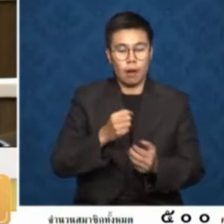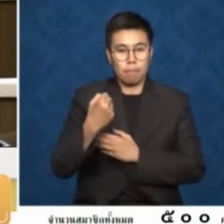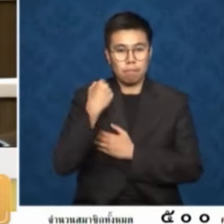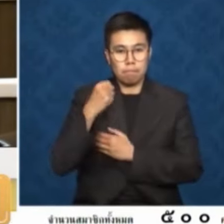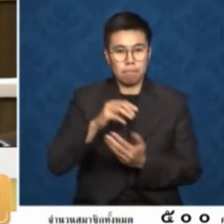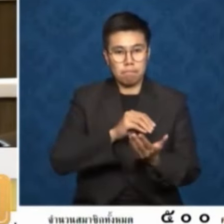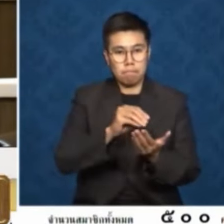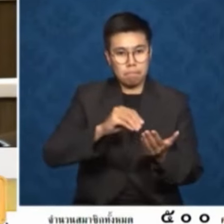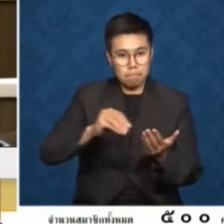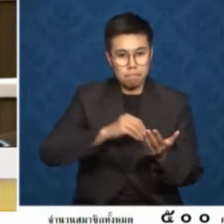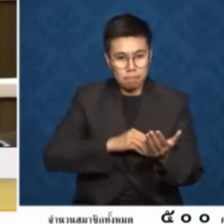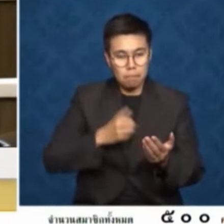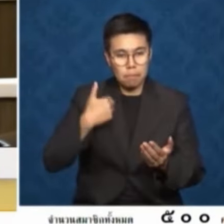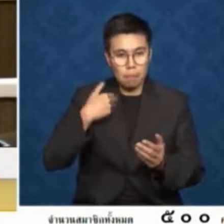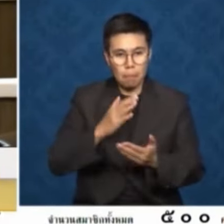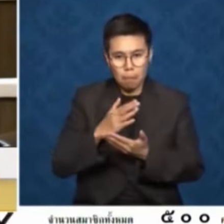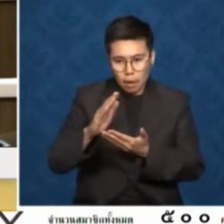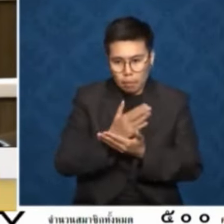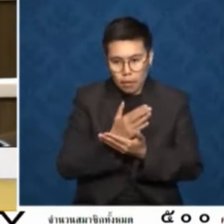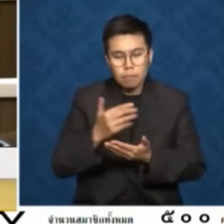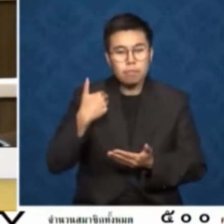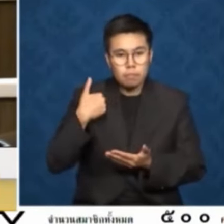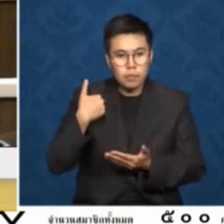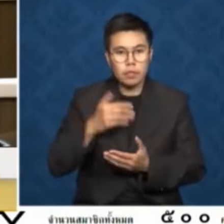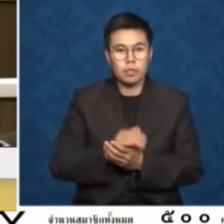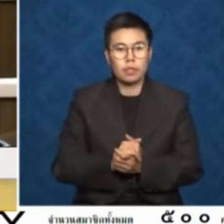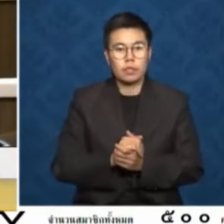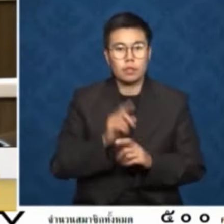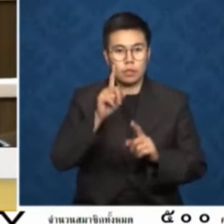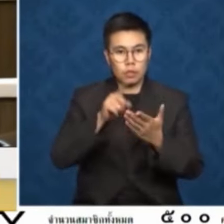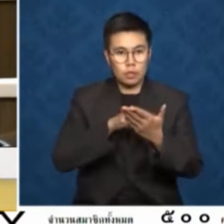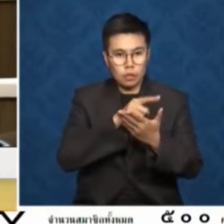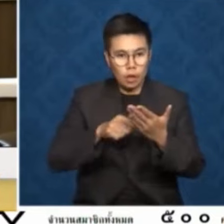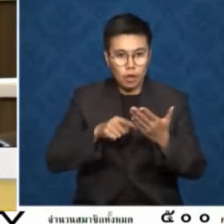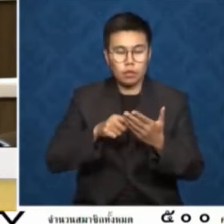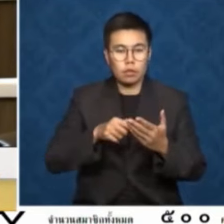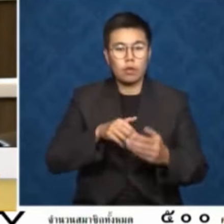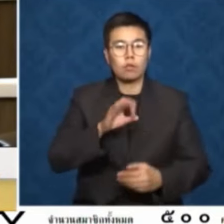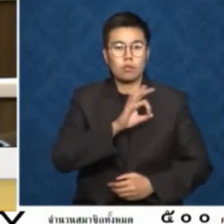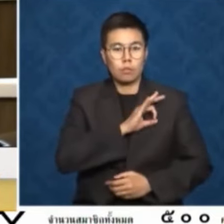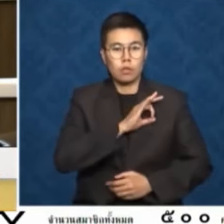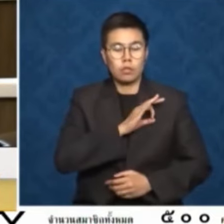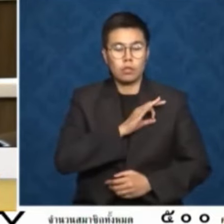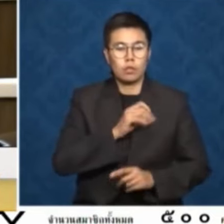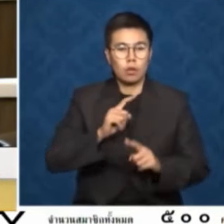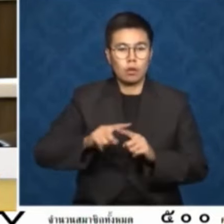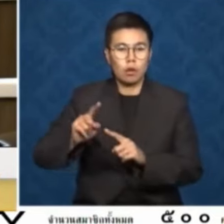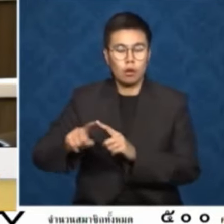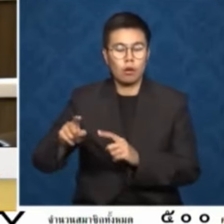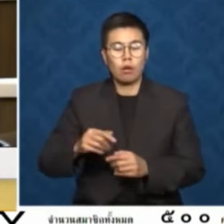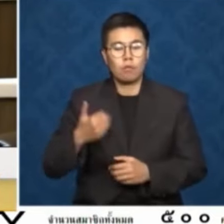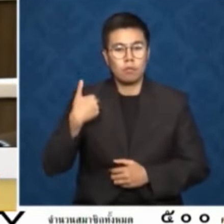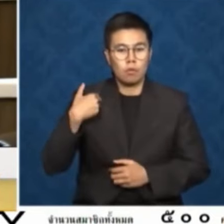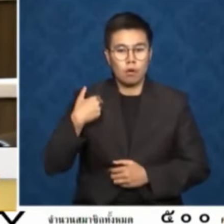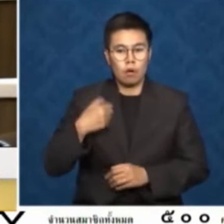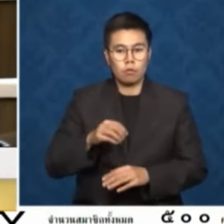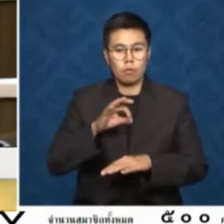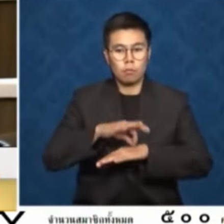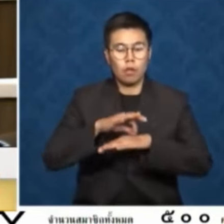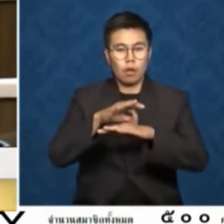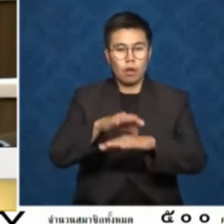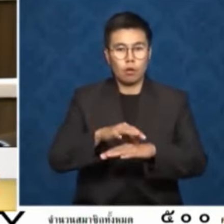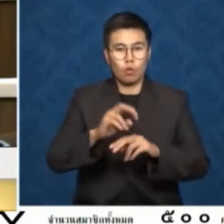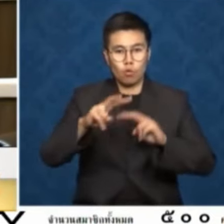จมันแบ่งครึ่งๆกลางๆครับท่านประธานครับมีการเลือกตั้งผู้บริหารและสมาชิกสภาท้องถิ่นมีการกระจายอำนาจให้แก่ท้องถิ่นเ